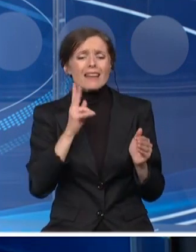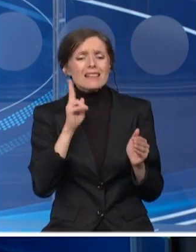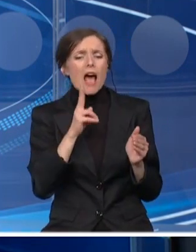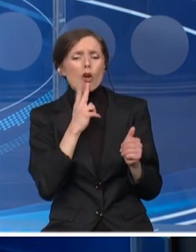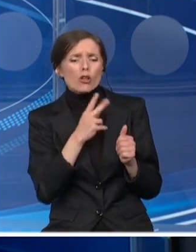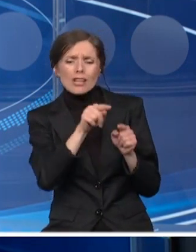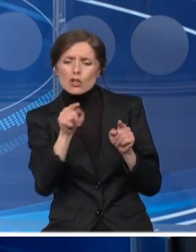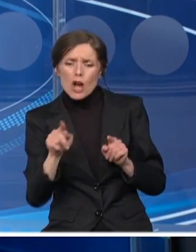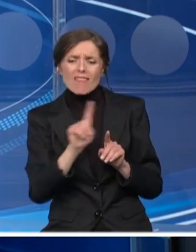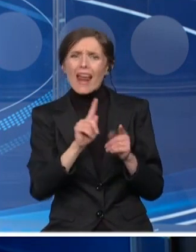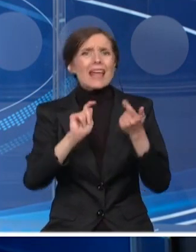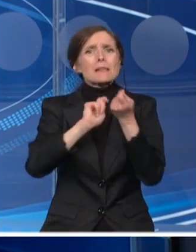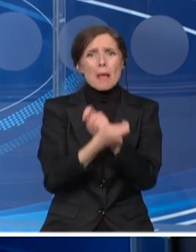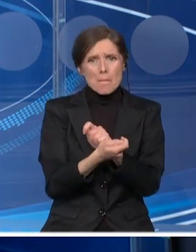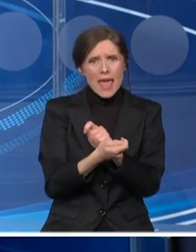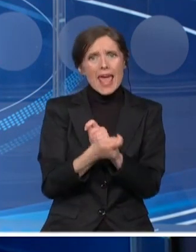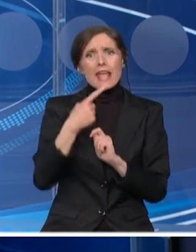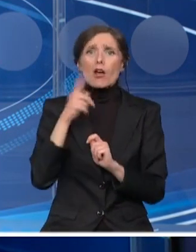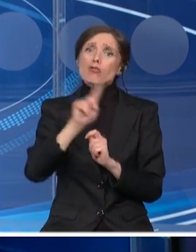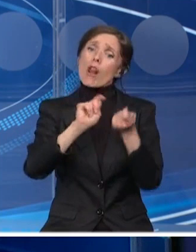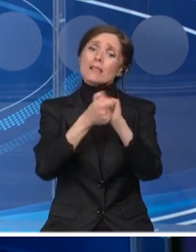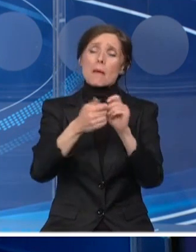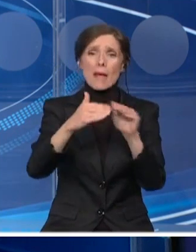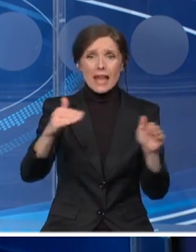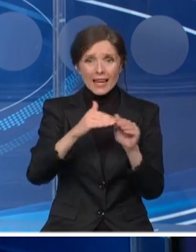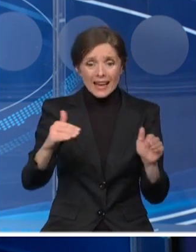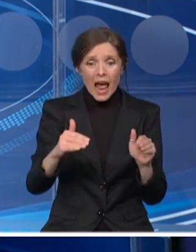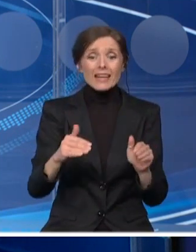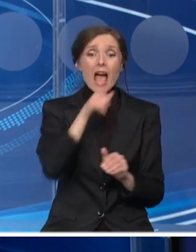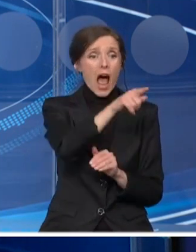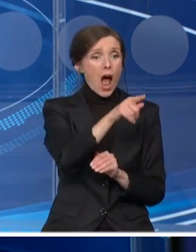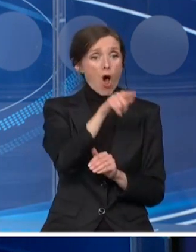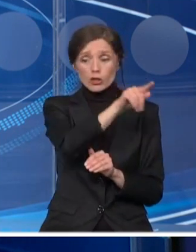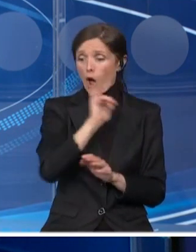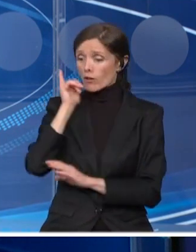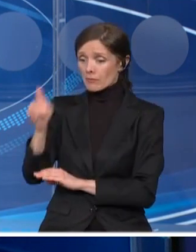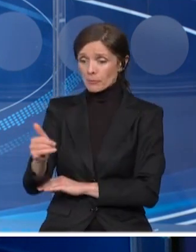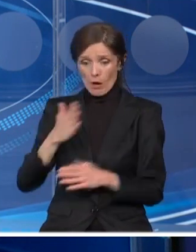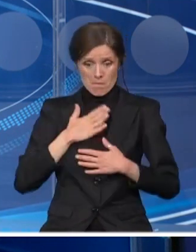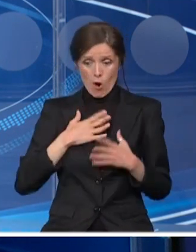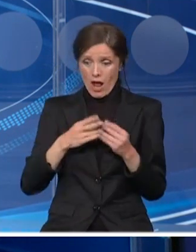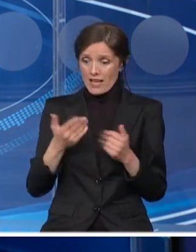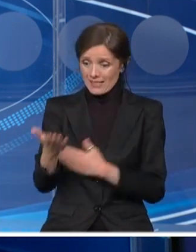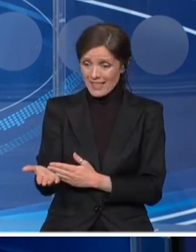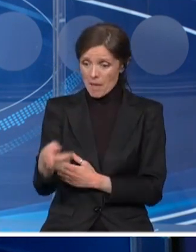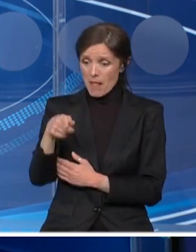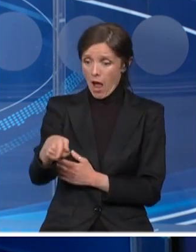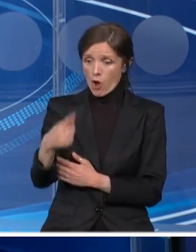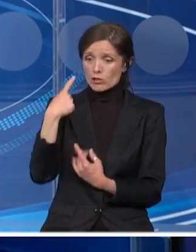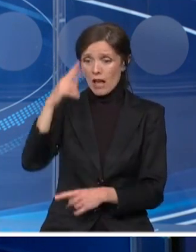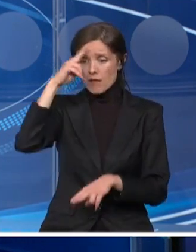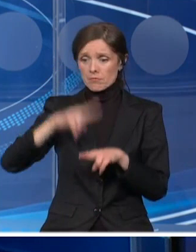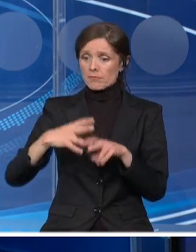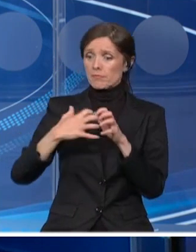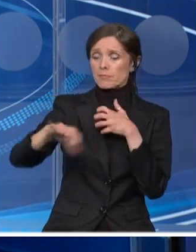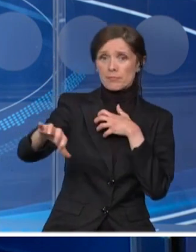deo teritorije vaše zemlje koji je neko protivpravno odcepio, promenio granice, dakle u njihovim očima promenio